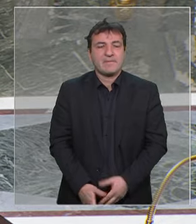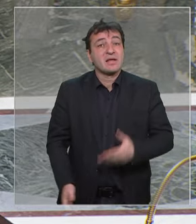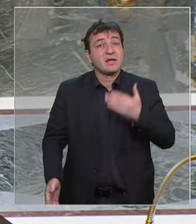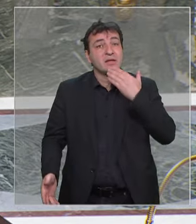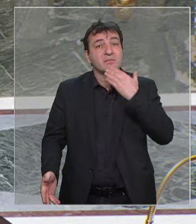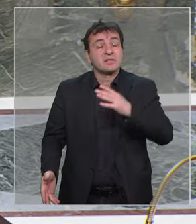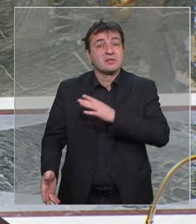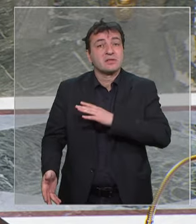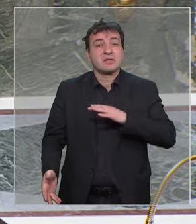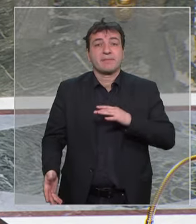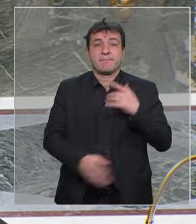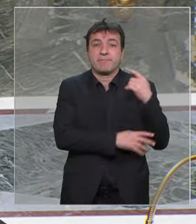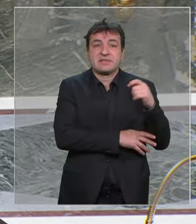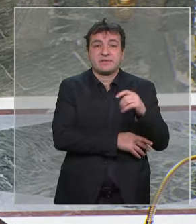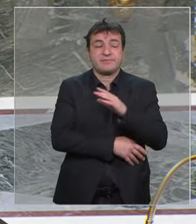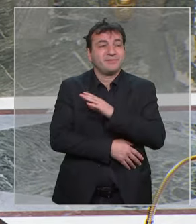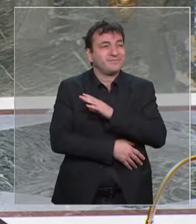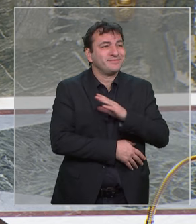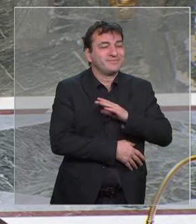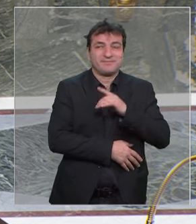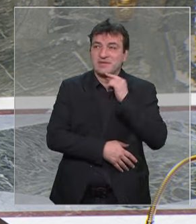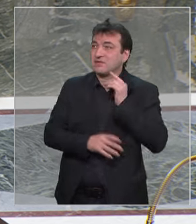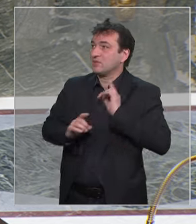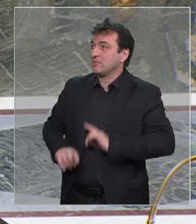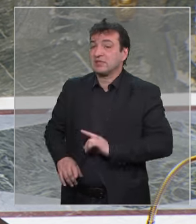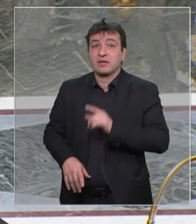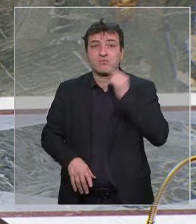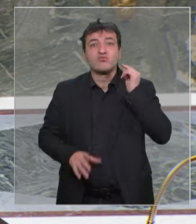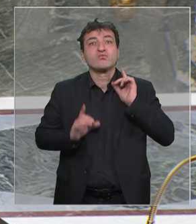Merci, madame la présidente, mesdames et messieurs les députés, monsieur le député Vojetta.